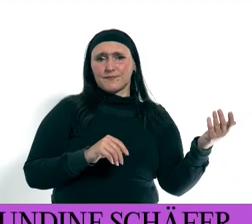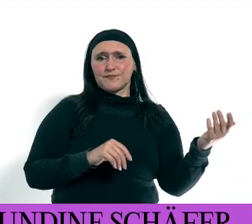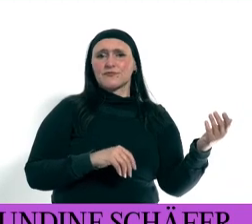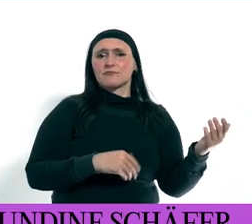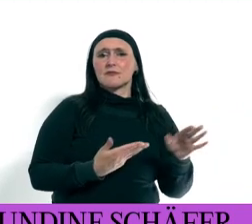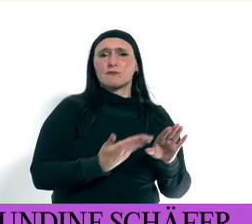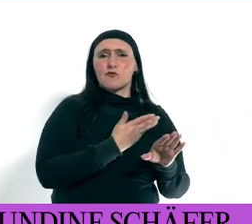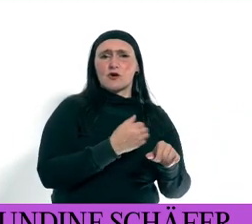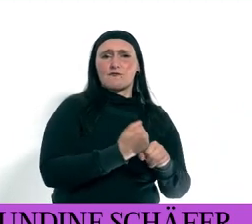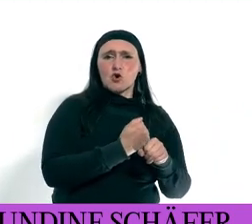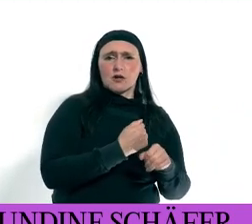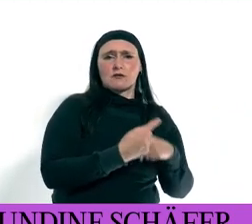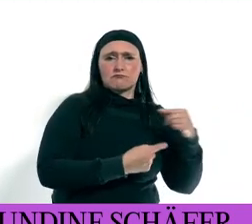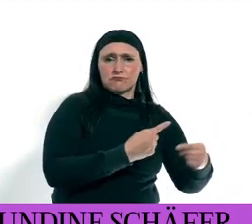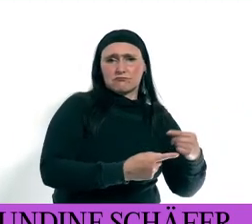Kunstkollektive